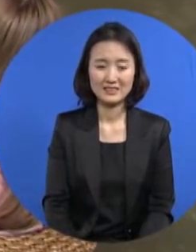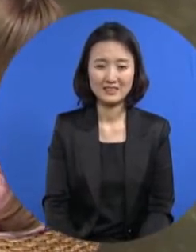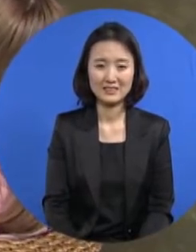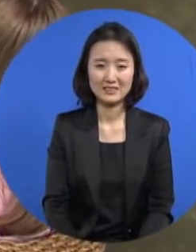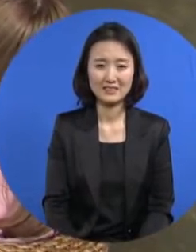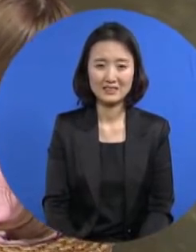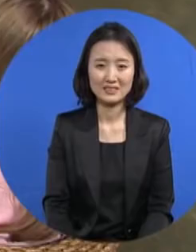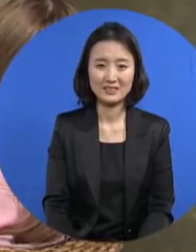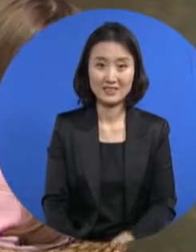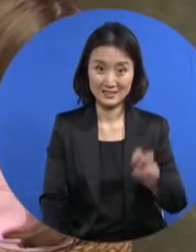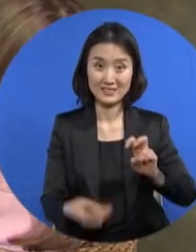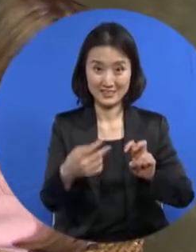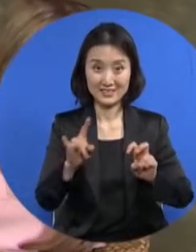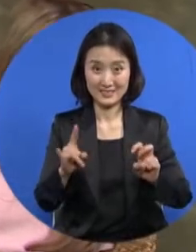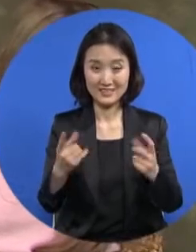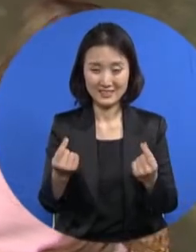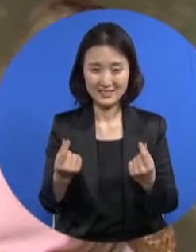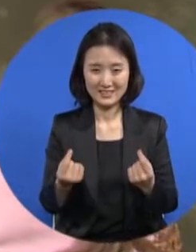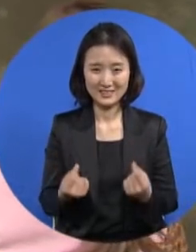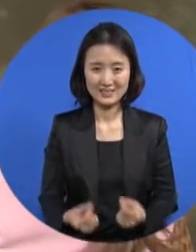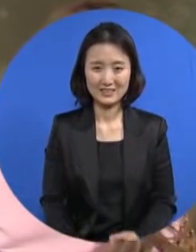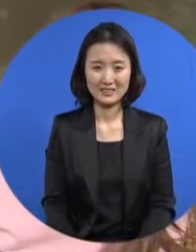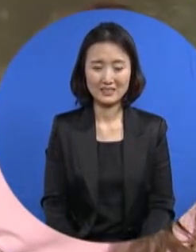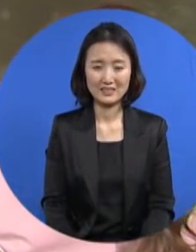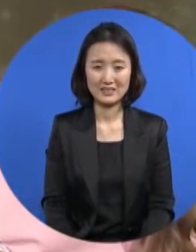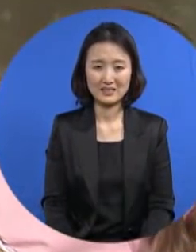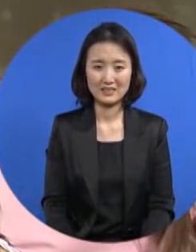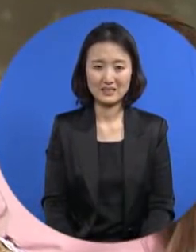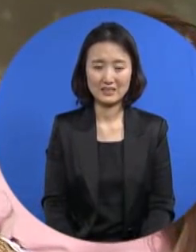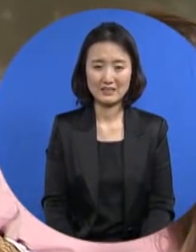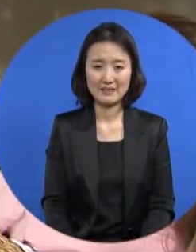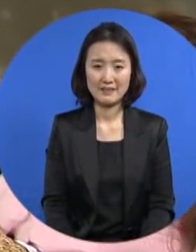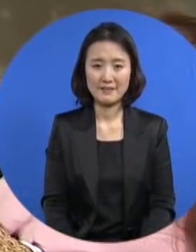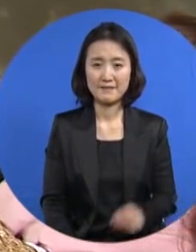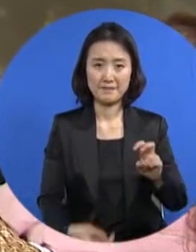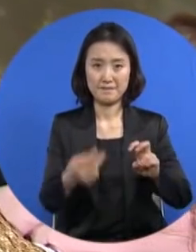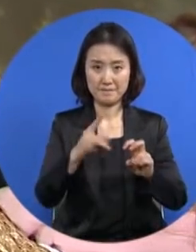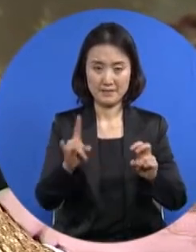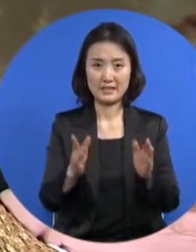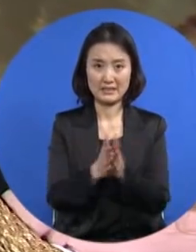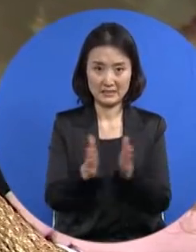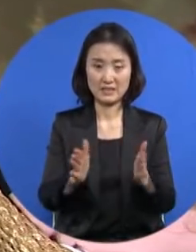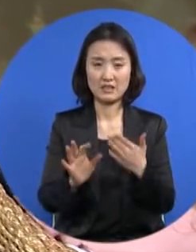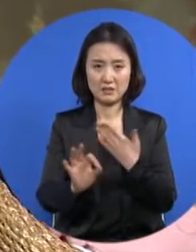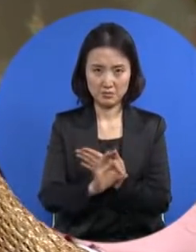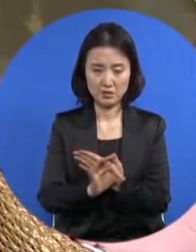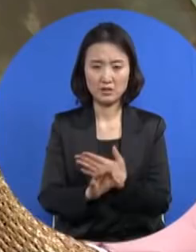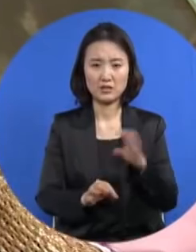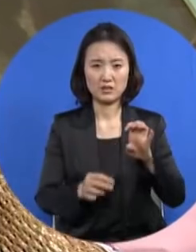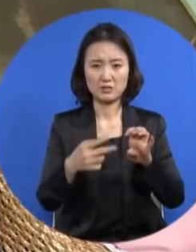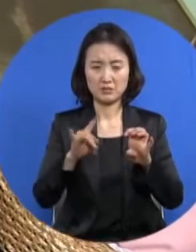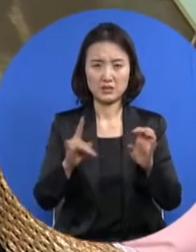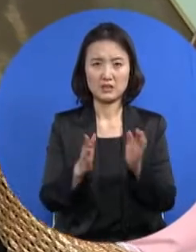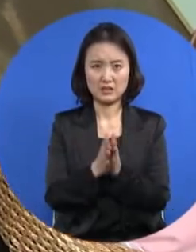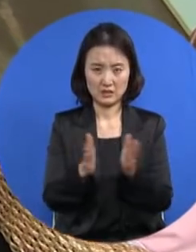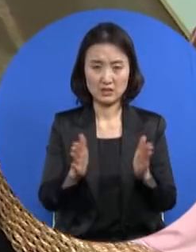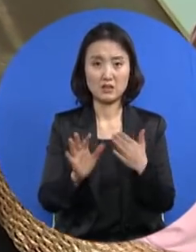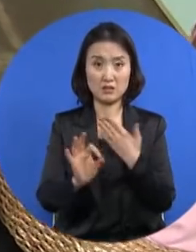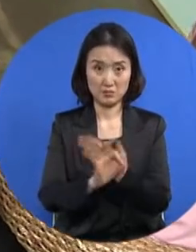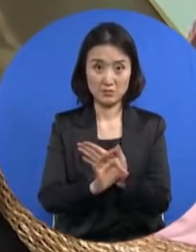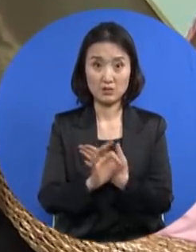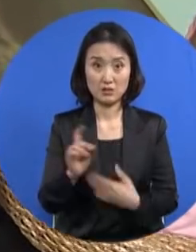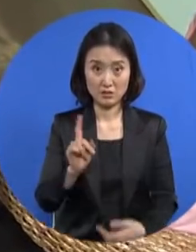20대라고 20대시죠? 네. 그런 20대에 시작하면 40대에 시작하면 지금 100세